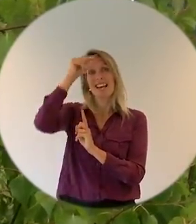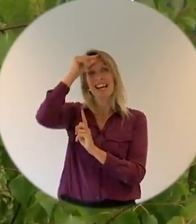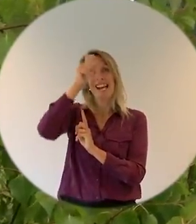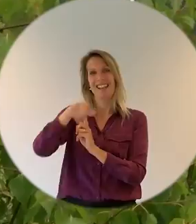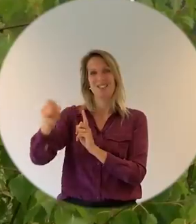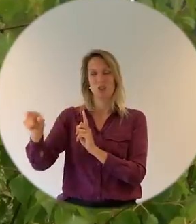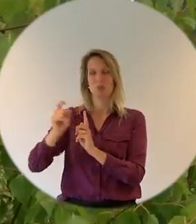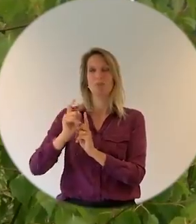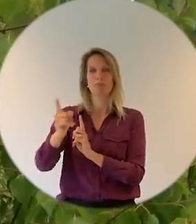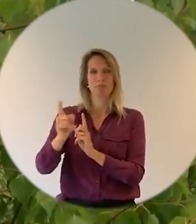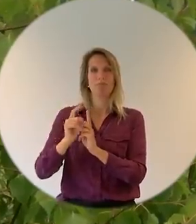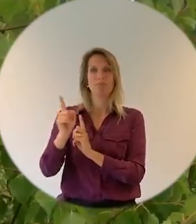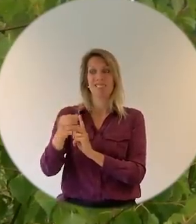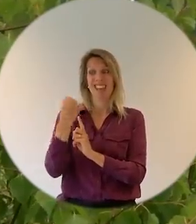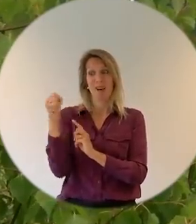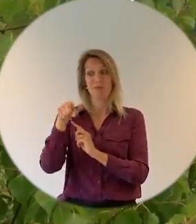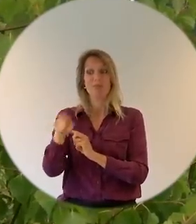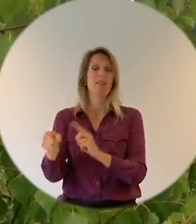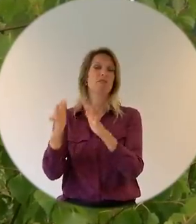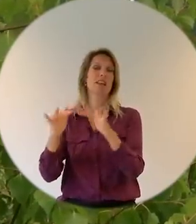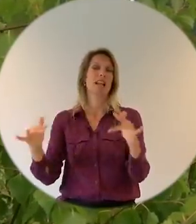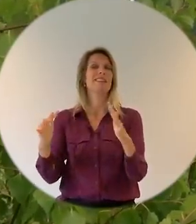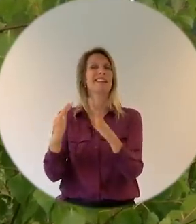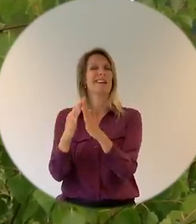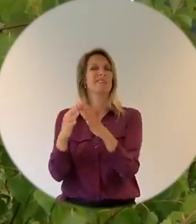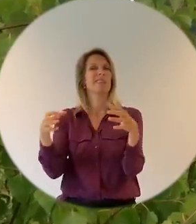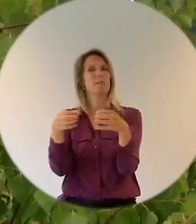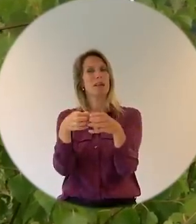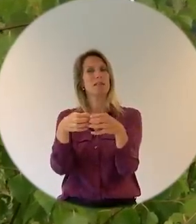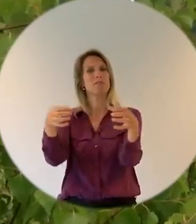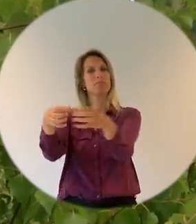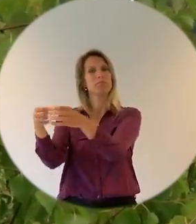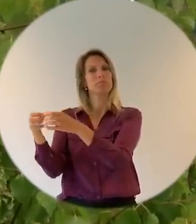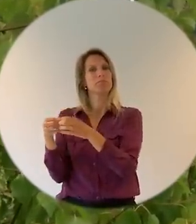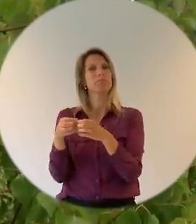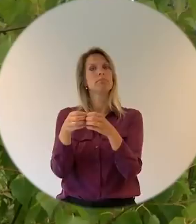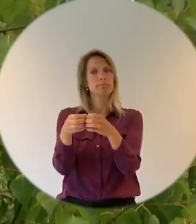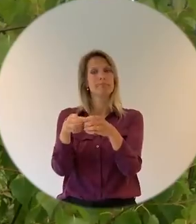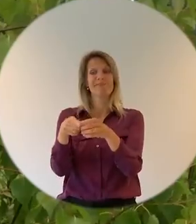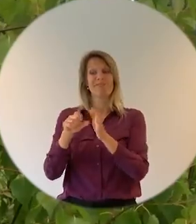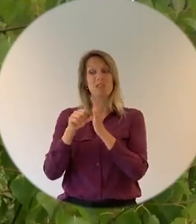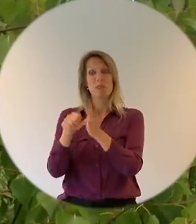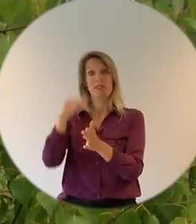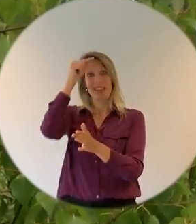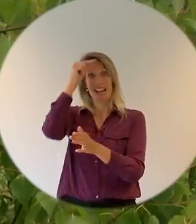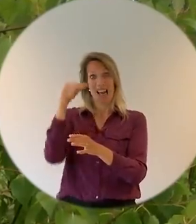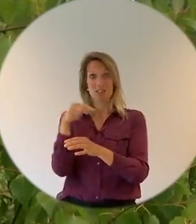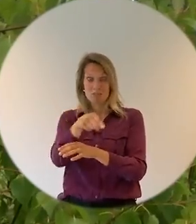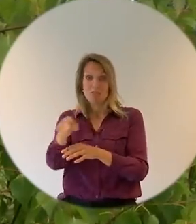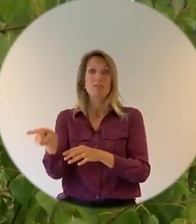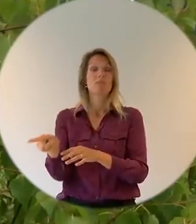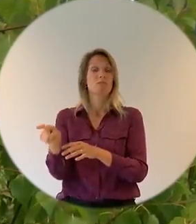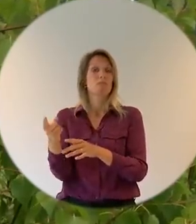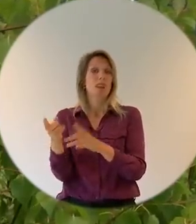provincie meerdere kerken, meerdere gemeenten. Dus de brief aan de Galaten is voor mensen van verschillende kerken